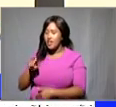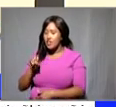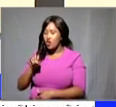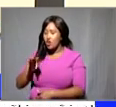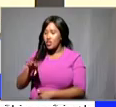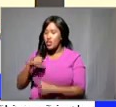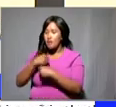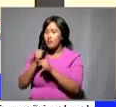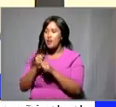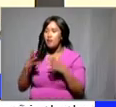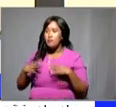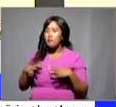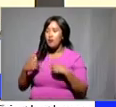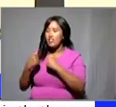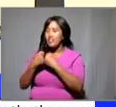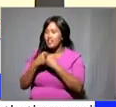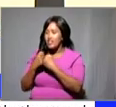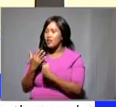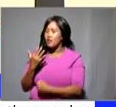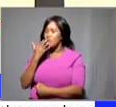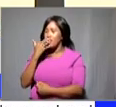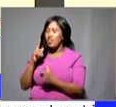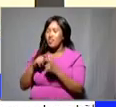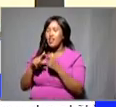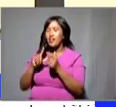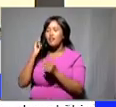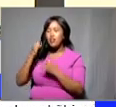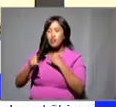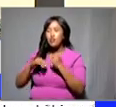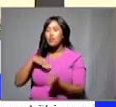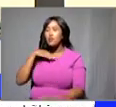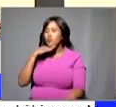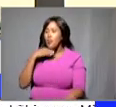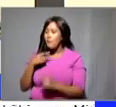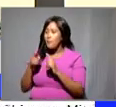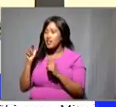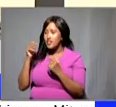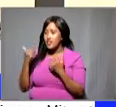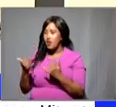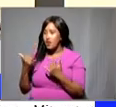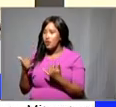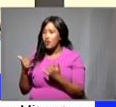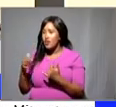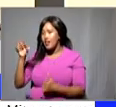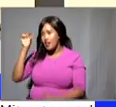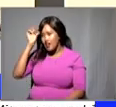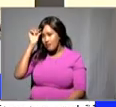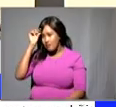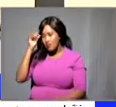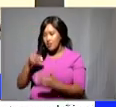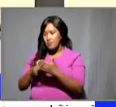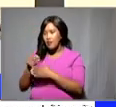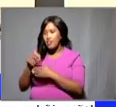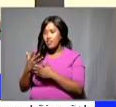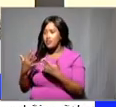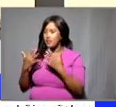niyo iratuma andu makare mono kuhuhia na kaingi mageka atia magathi no wega ni ati ona thaici thirikari ni ragurire nginya